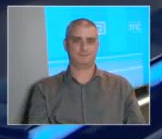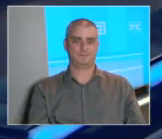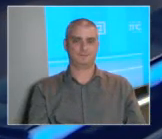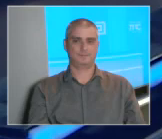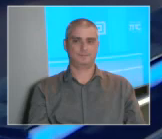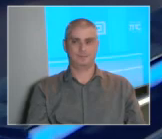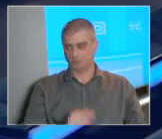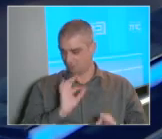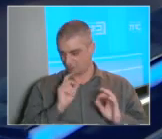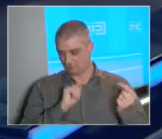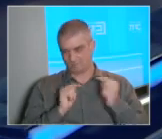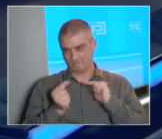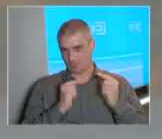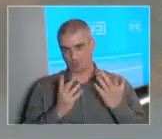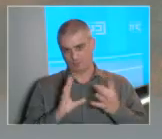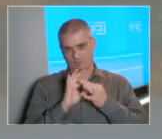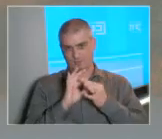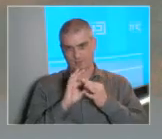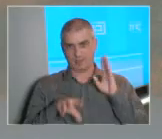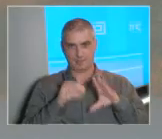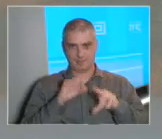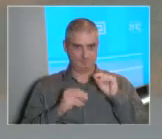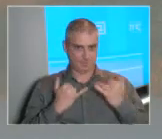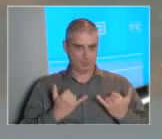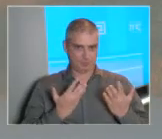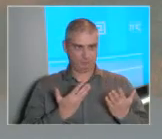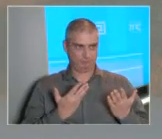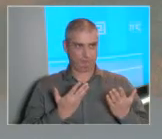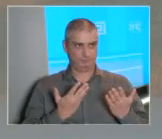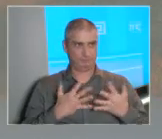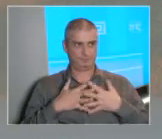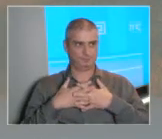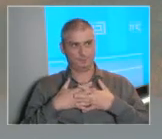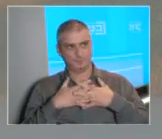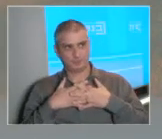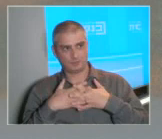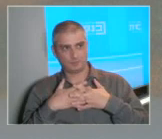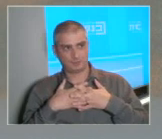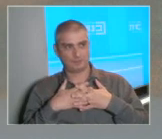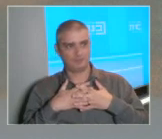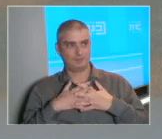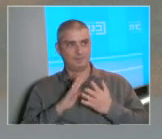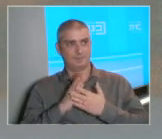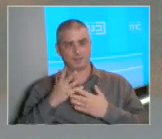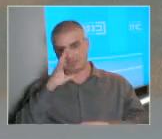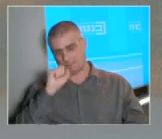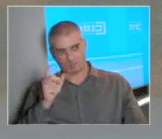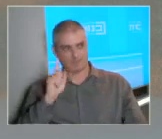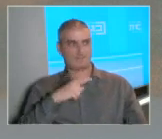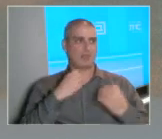ממש ער, שהוא כמובן מתחבר למערכת הבחירות בארצות הברית, בין